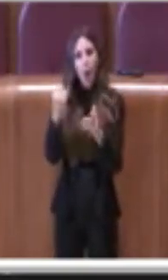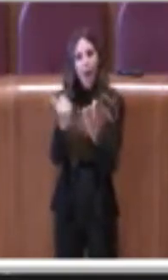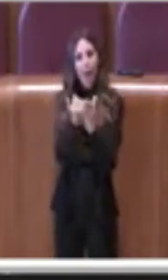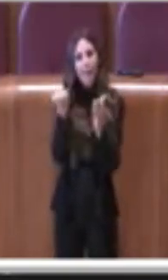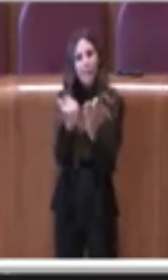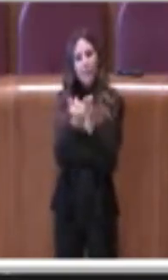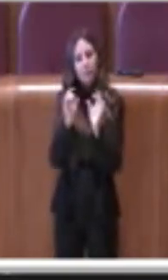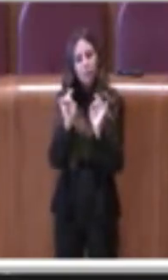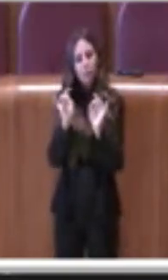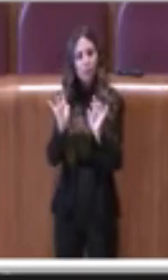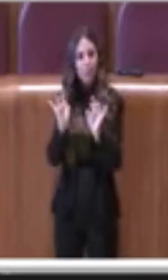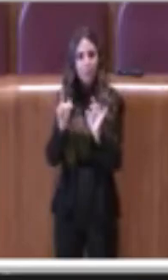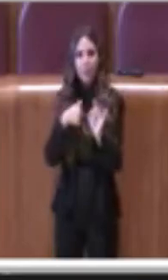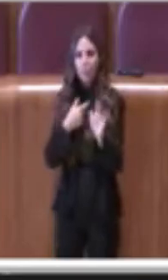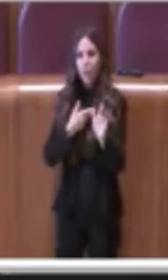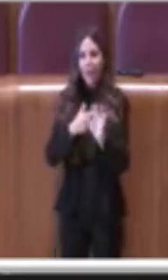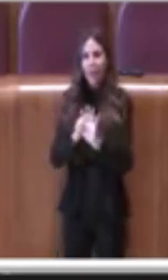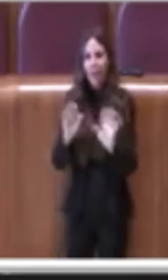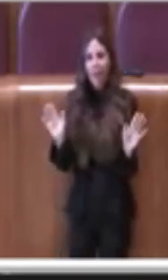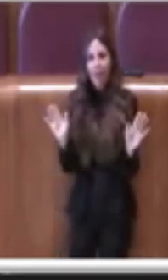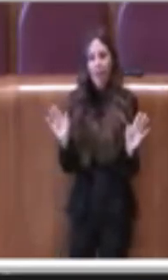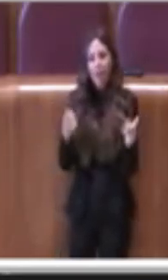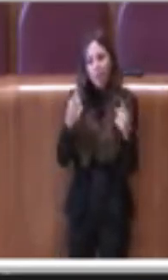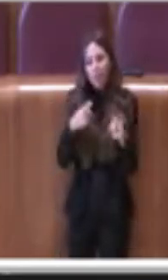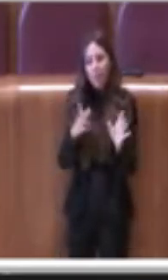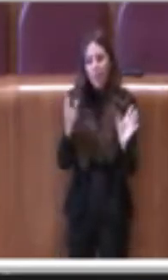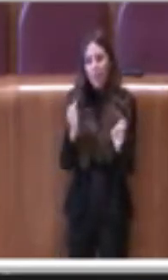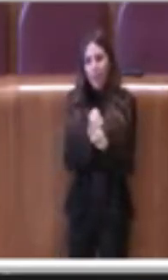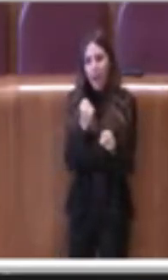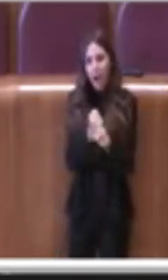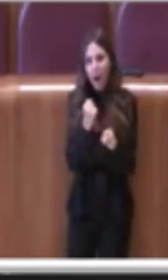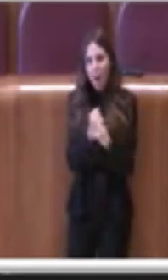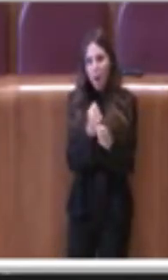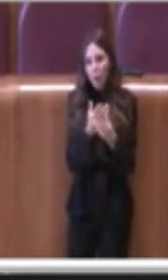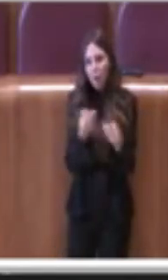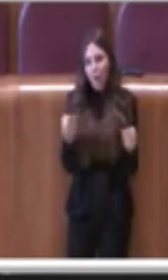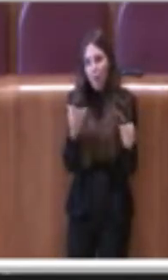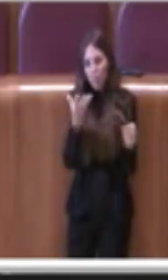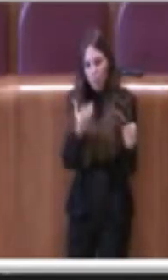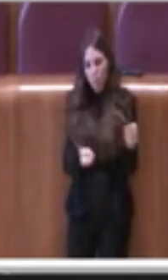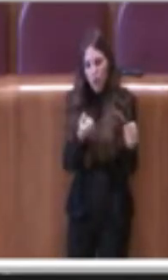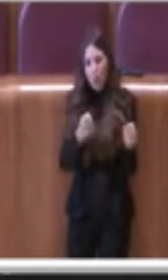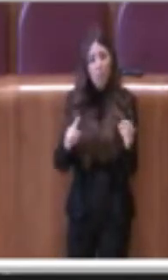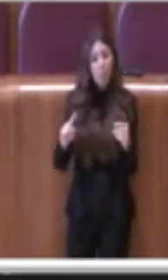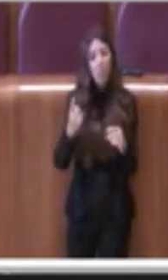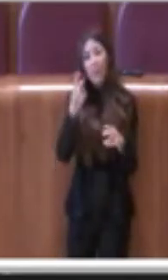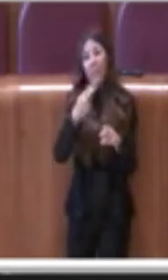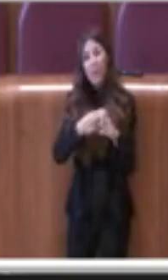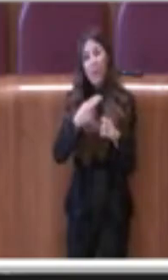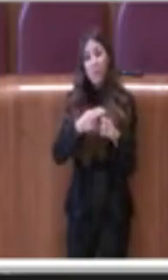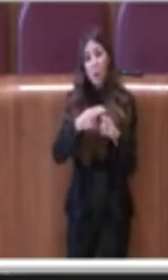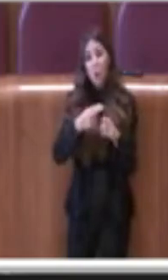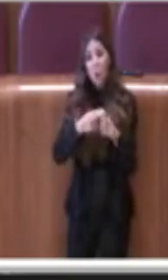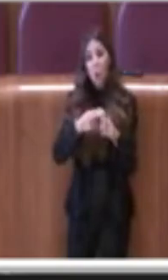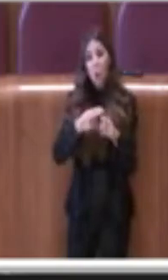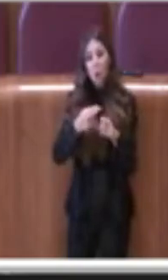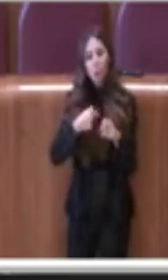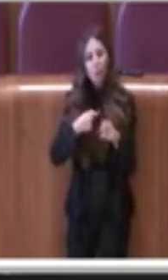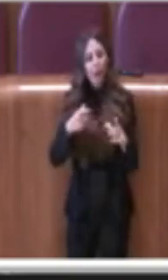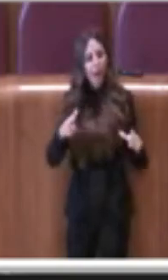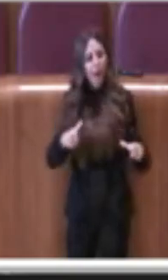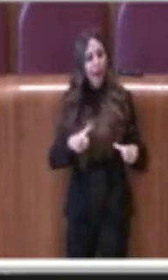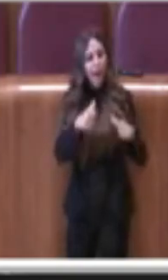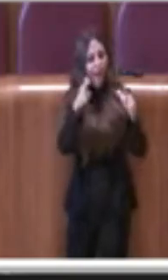ovviamente innegabile, perché questo insomma è stato sotto gli occhi di tutti che per la prima volta abbiamo visto togliere i ceppi in questa città e piantare nuovi